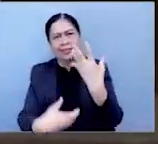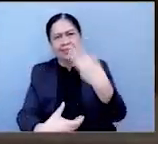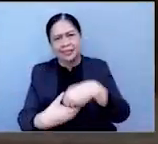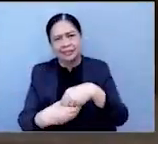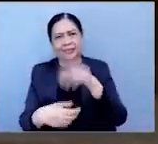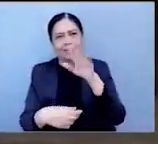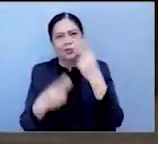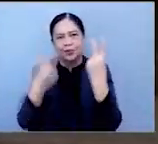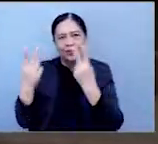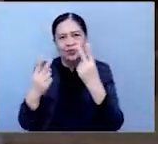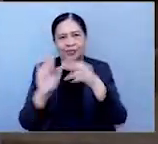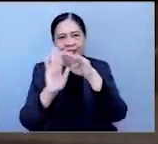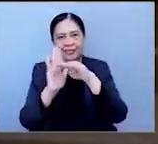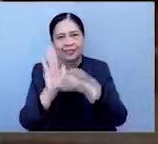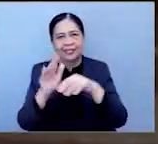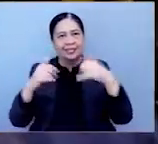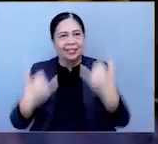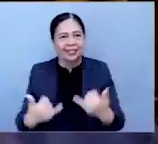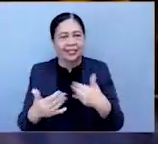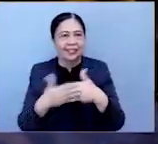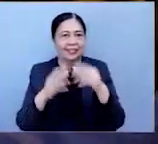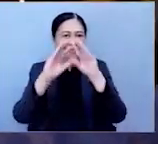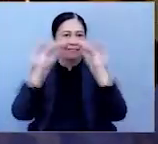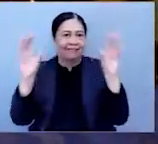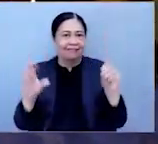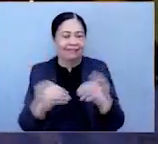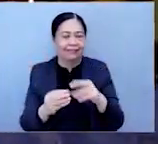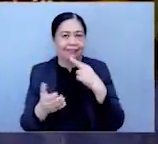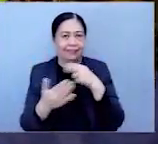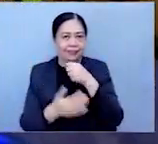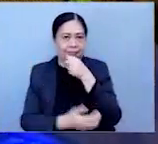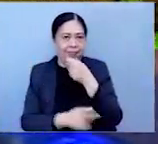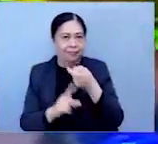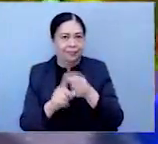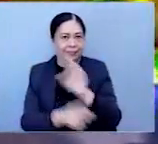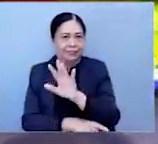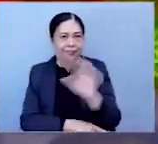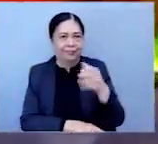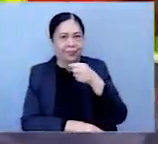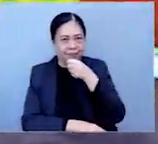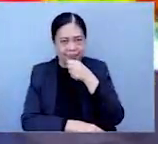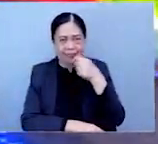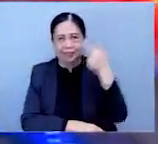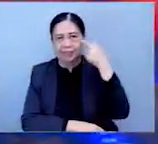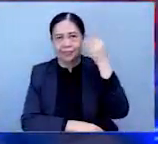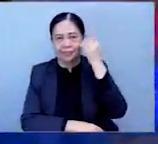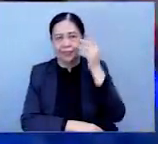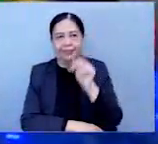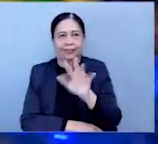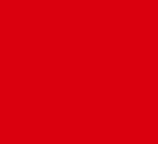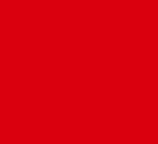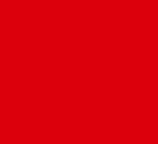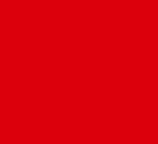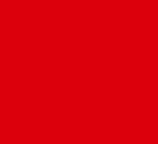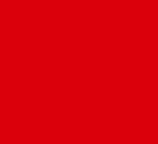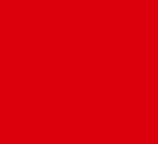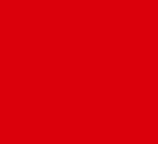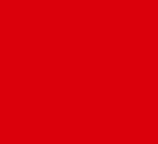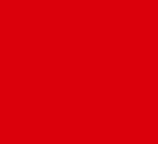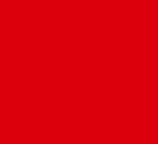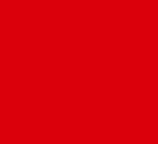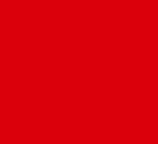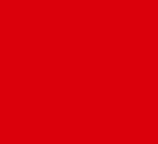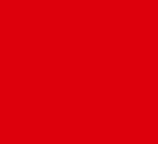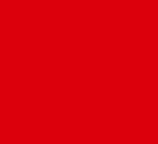inyong pasyalan list ngayong magpapasko. Nagbabalita mula sa Frontline, Gary De Leon, News 5. Mga